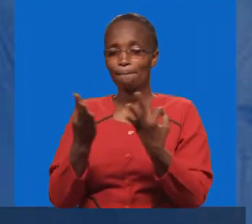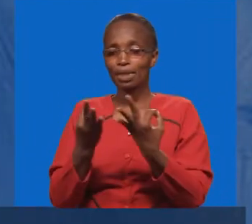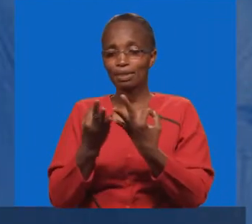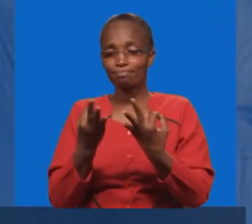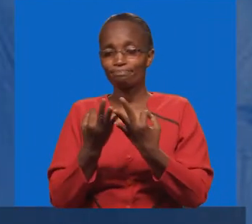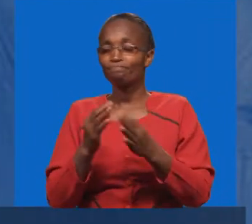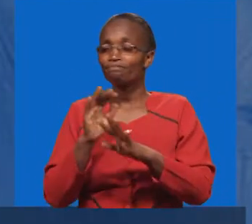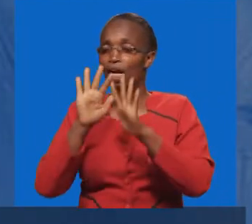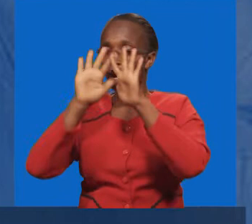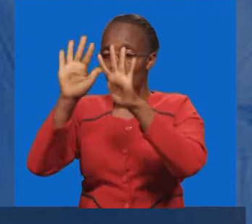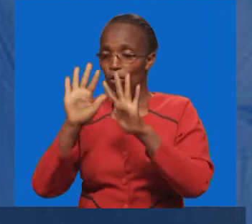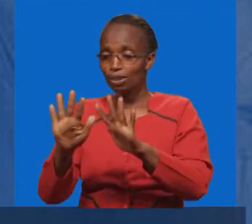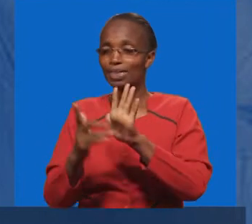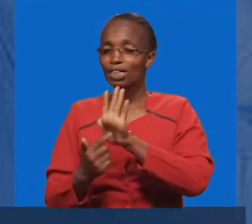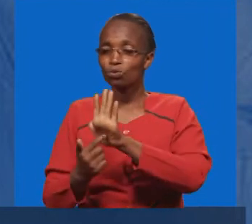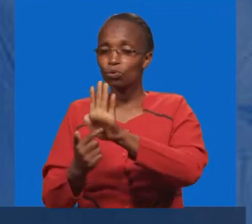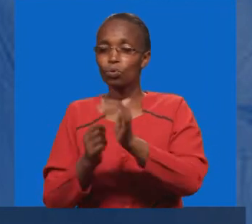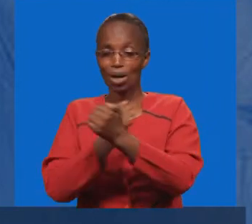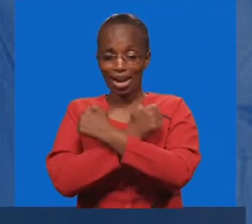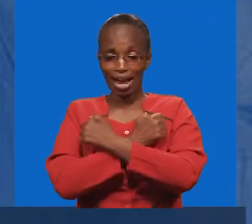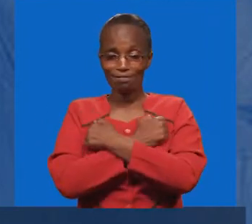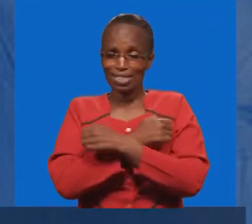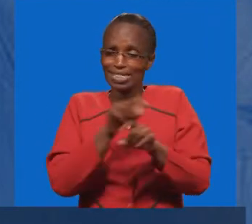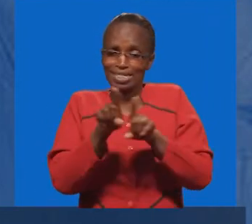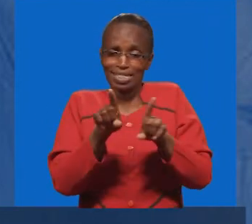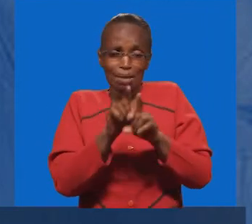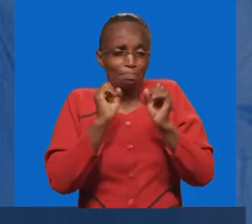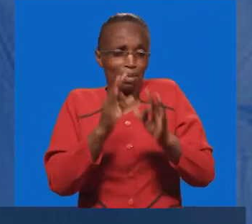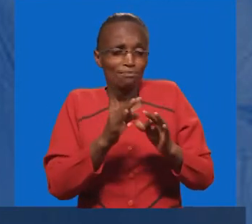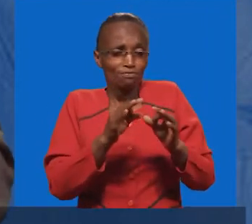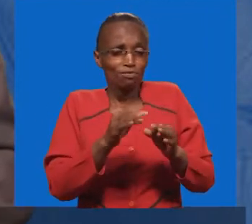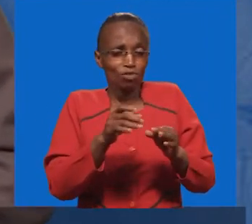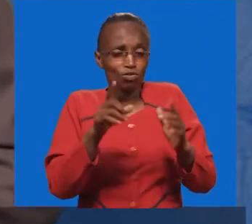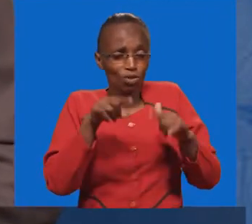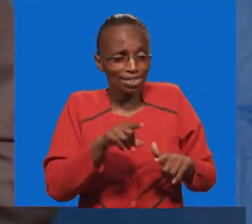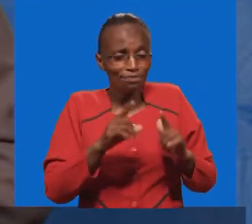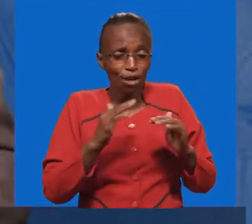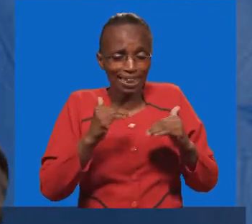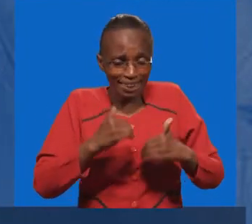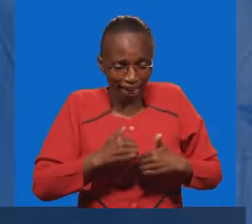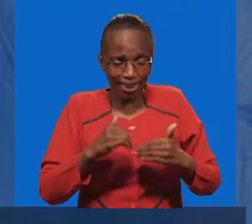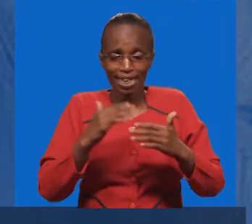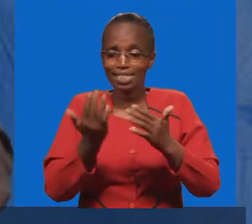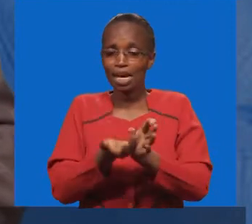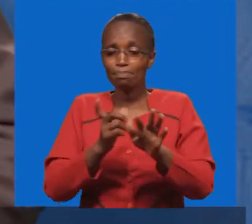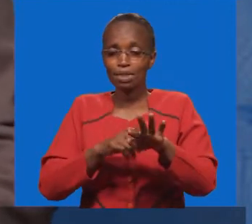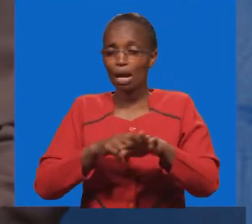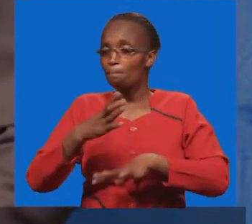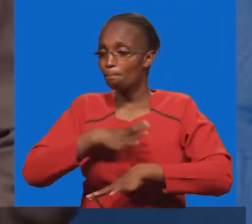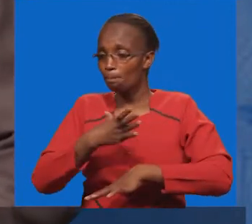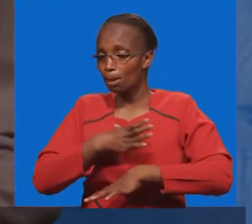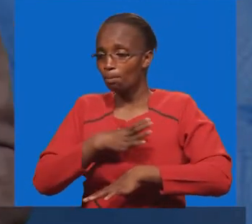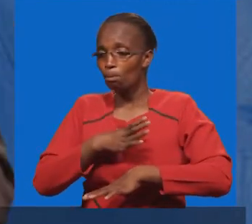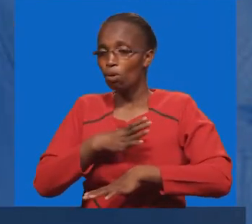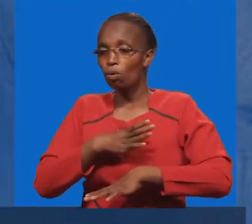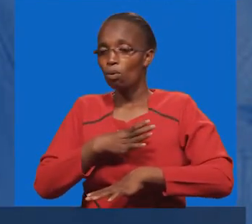hufa katika familia yako. Ni vizuri kuonyesha upendo hata kama umechoka. Unajua tumefika mahali ambako